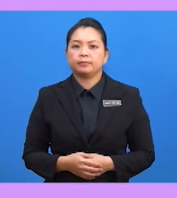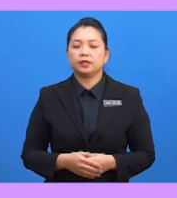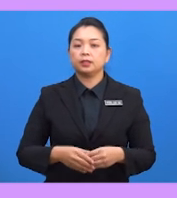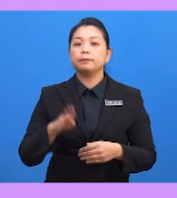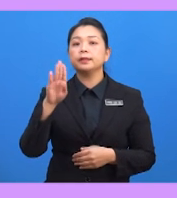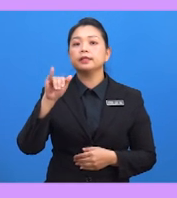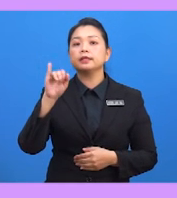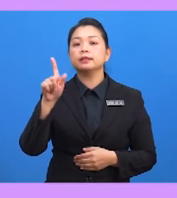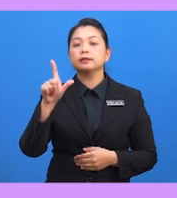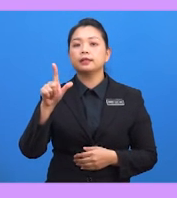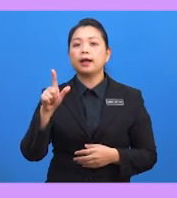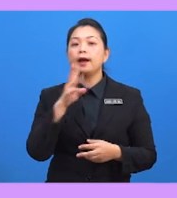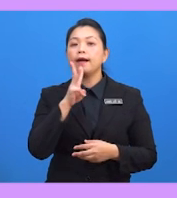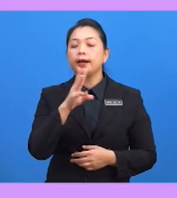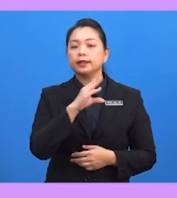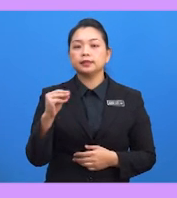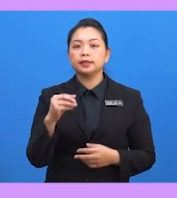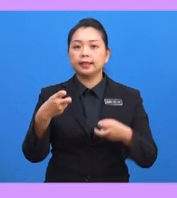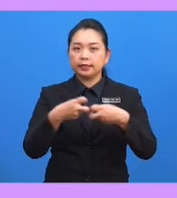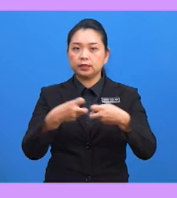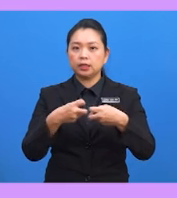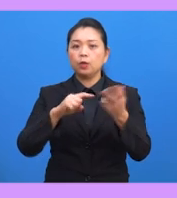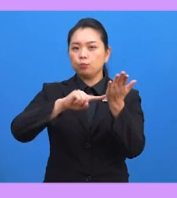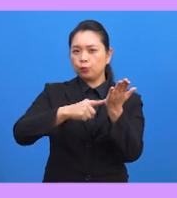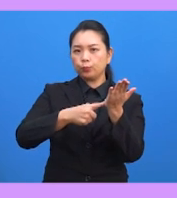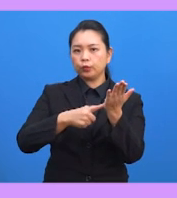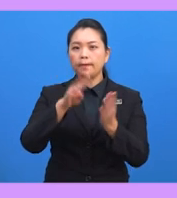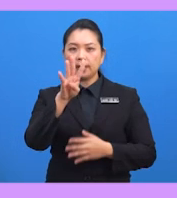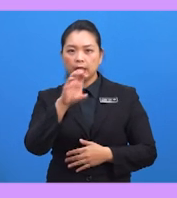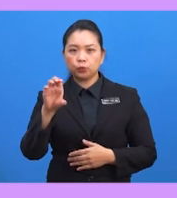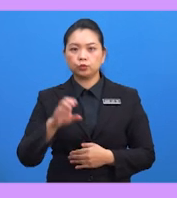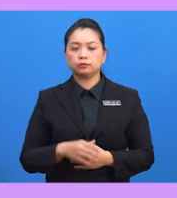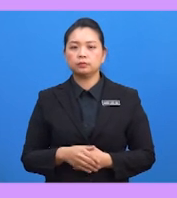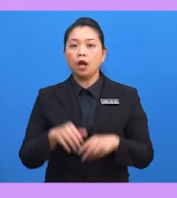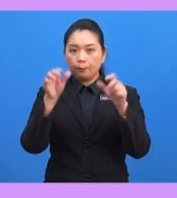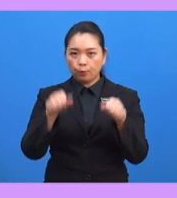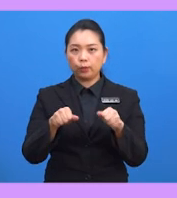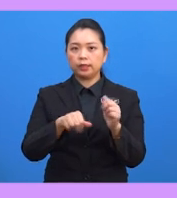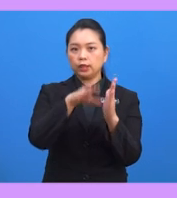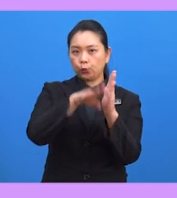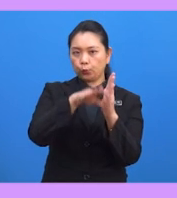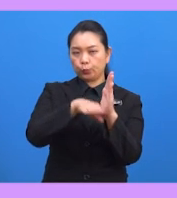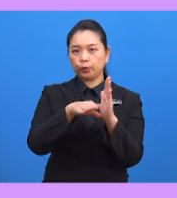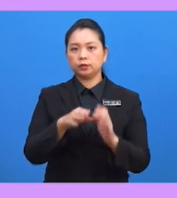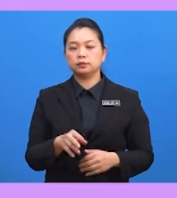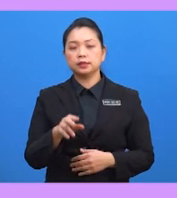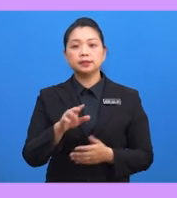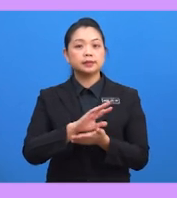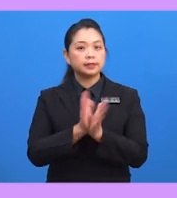Bil air elektrik dan telefon pada asalnya berjumlah RM400. Boleh dikurangkan